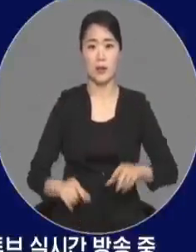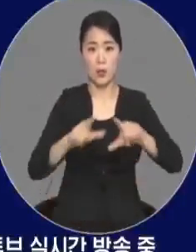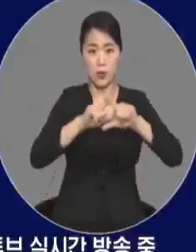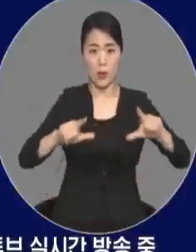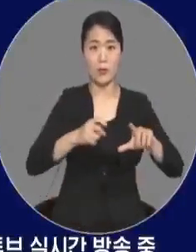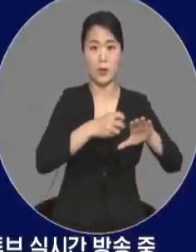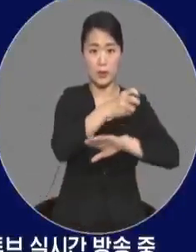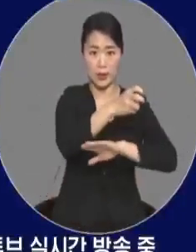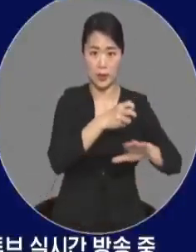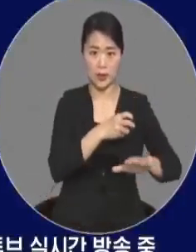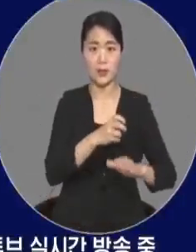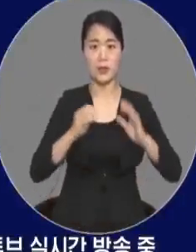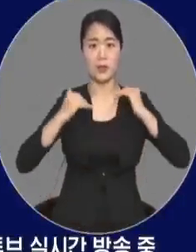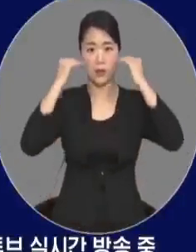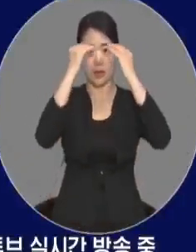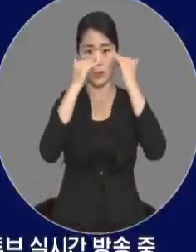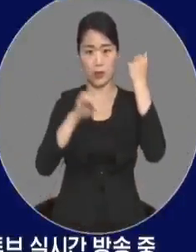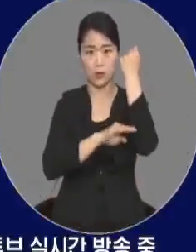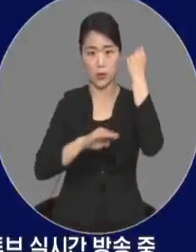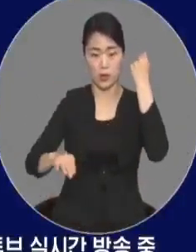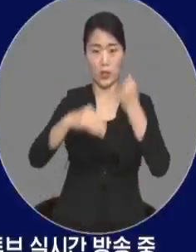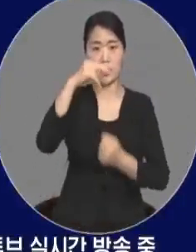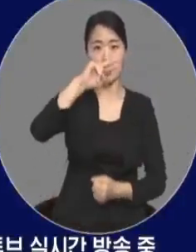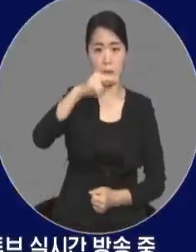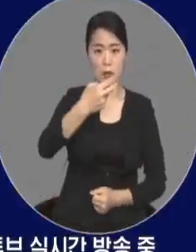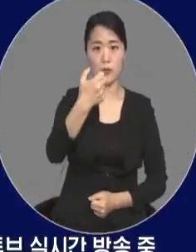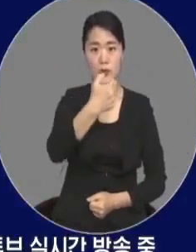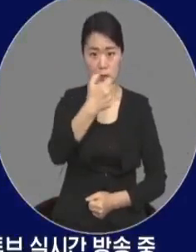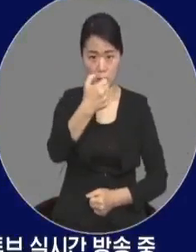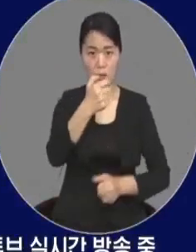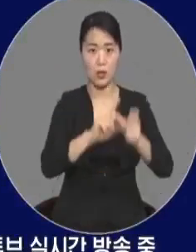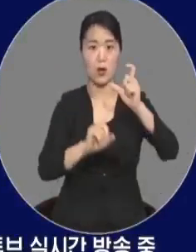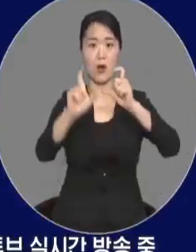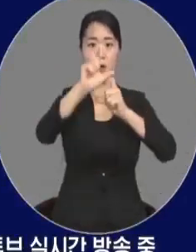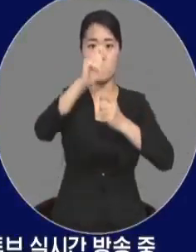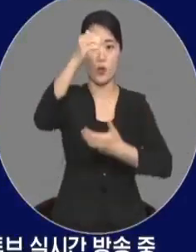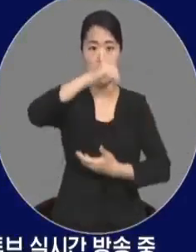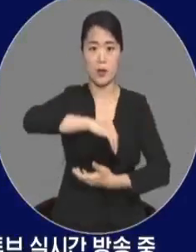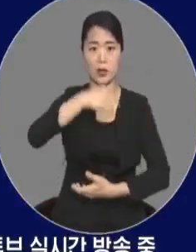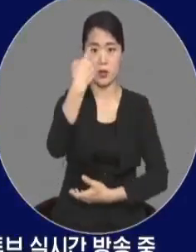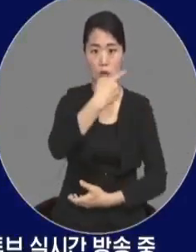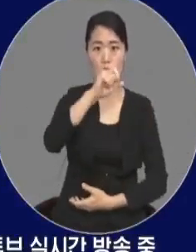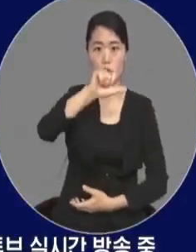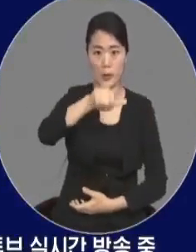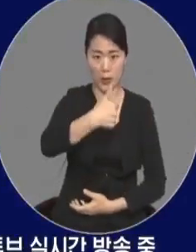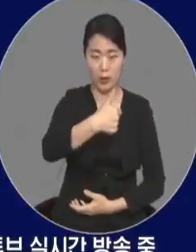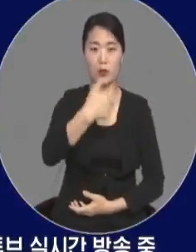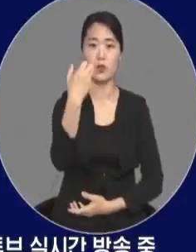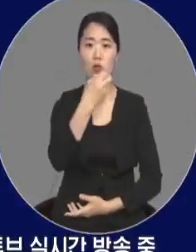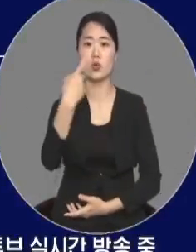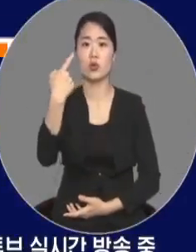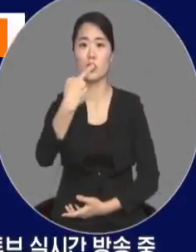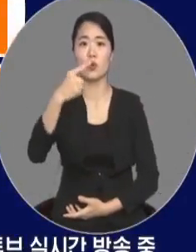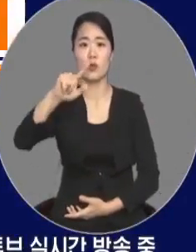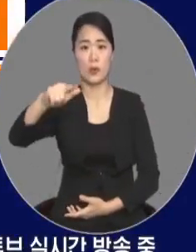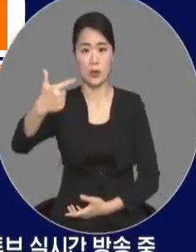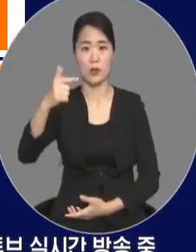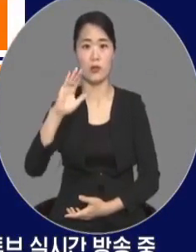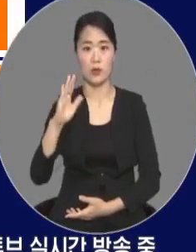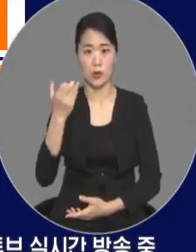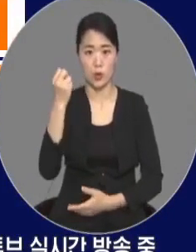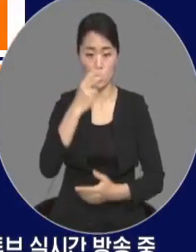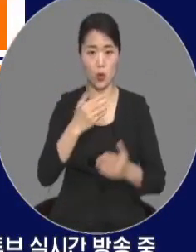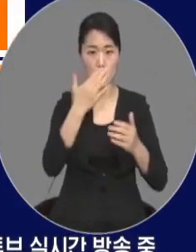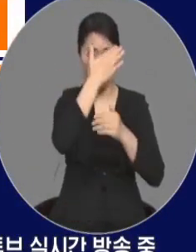버스는 성인 기준 카드 250원 현금 300원이 올라 각각 1,500원과 1,600원이 되며 청소년과